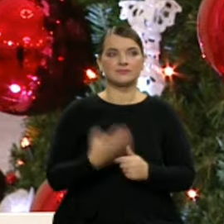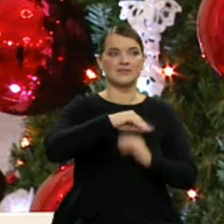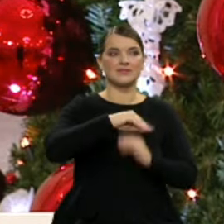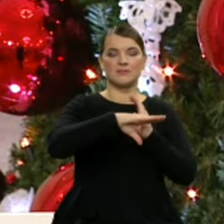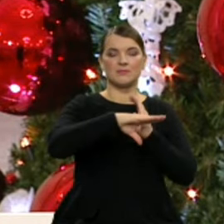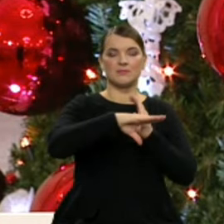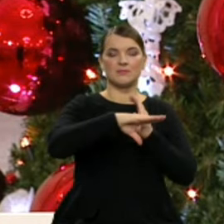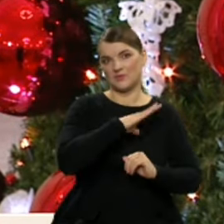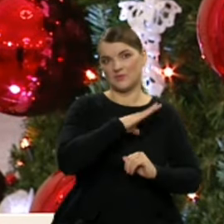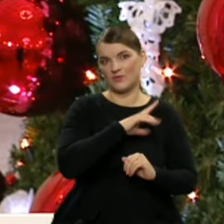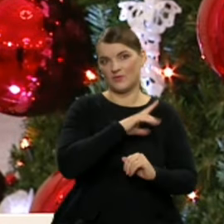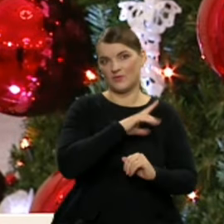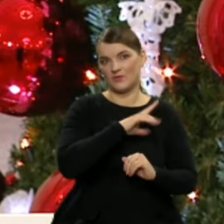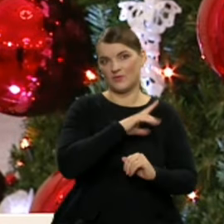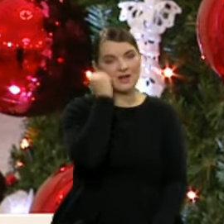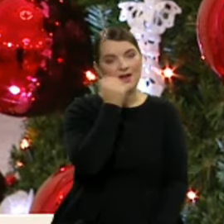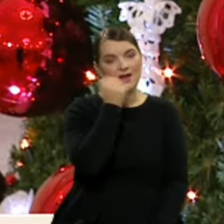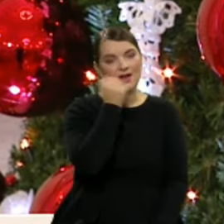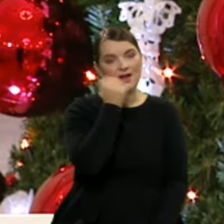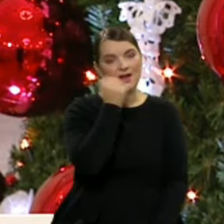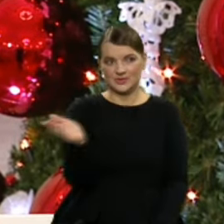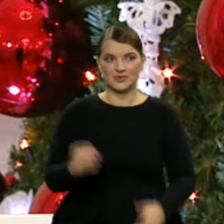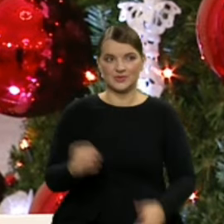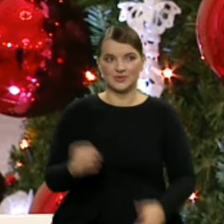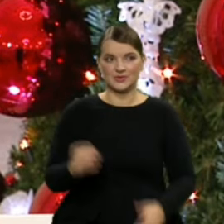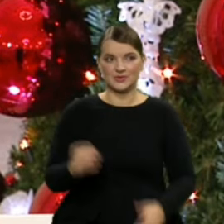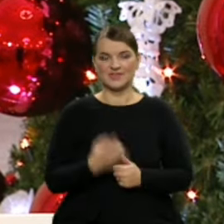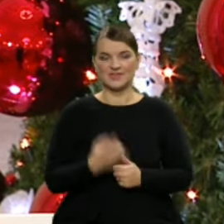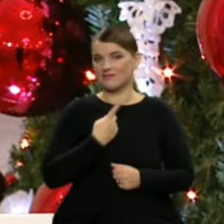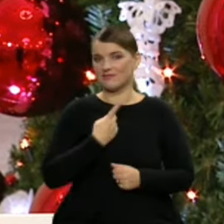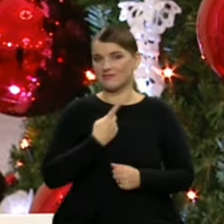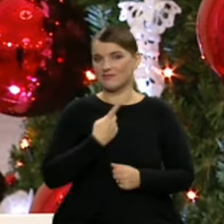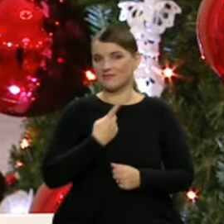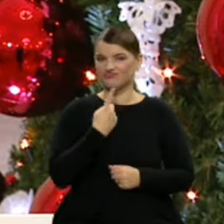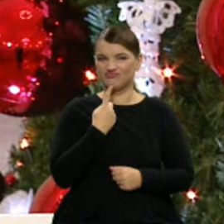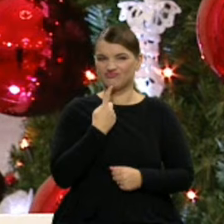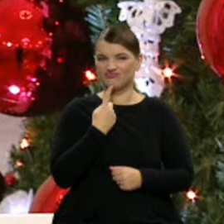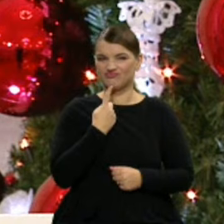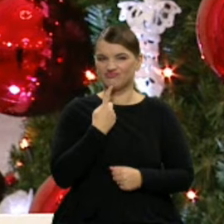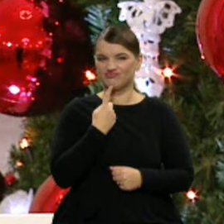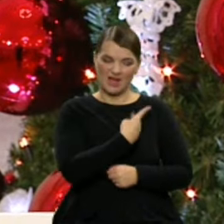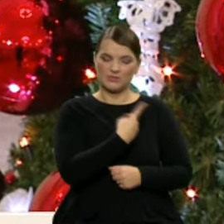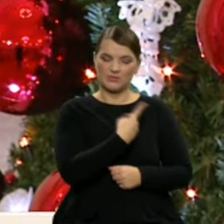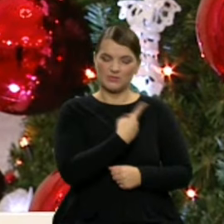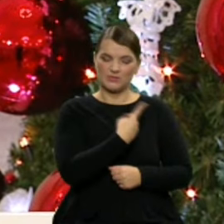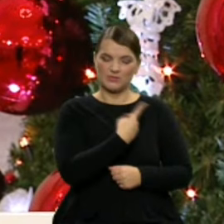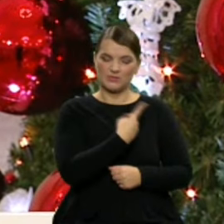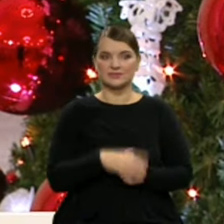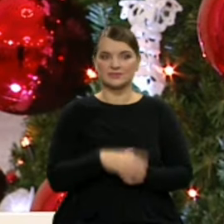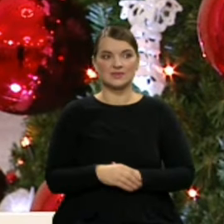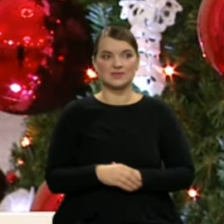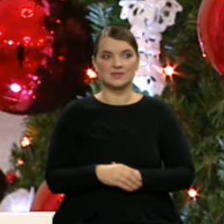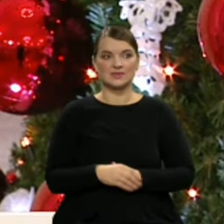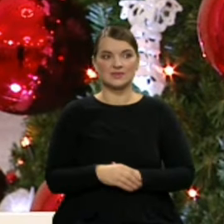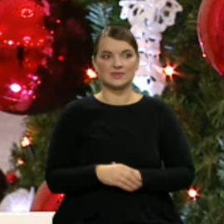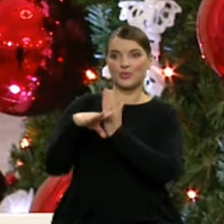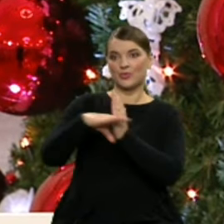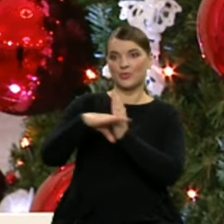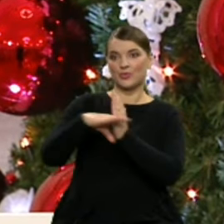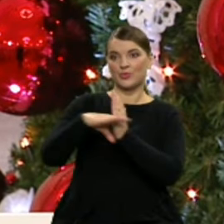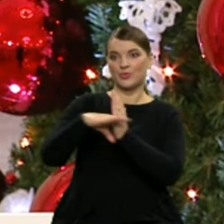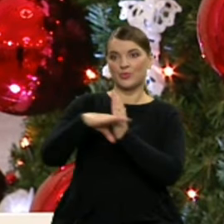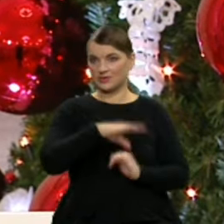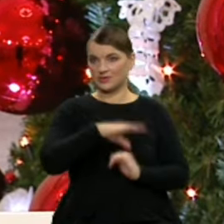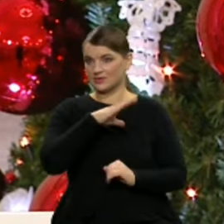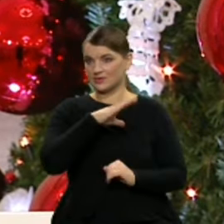kurie tikrai be jų nebūčiau, nu, nebūtų, mums būtų buvę sunku. Tikrai, mes tikrai turėjom labai daug pagalbų ir